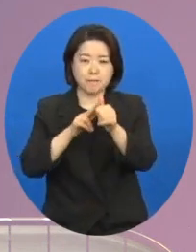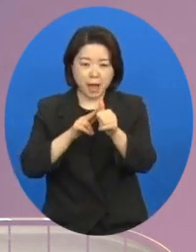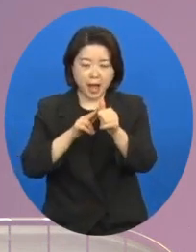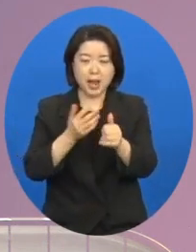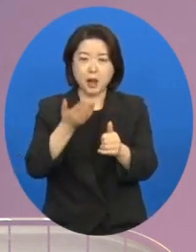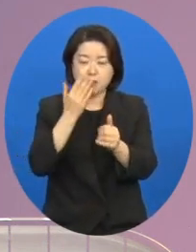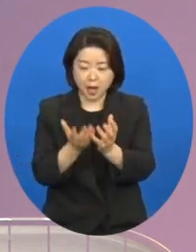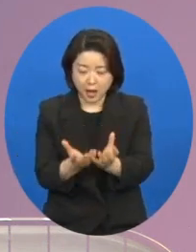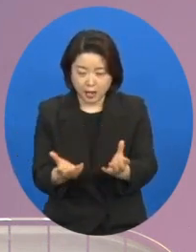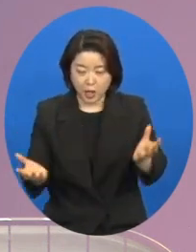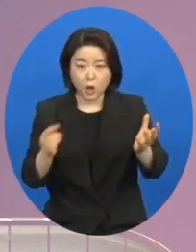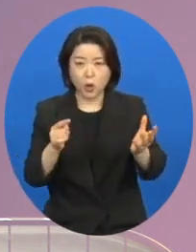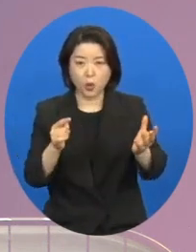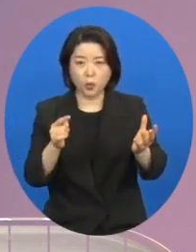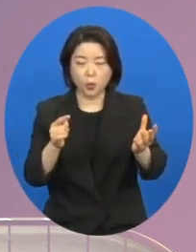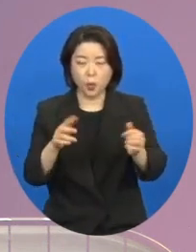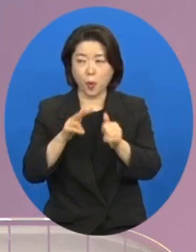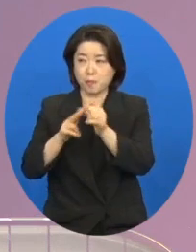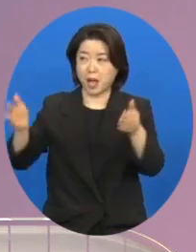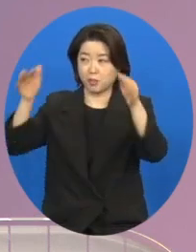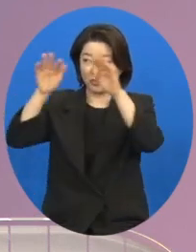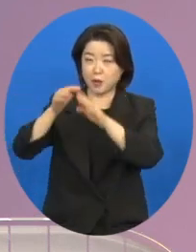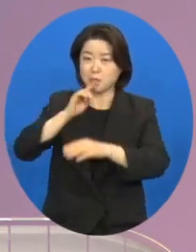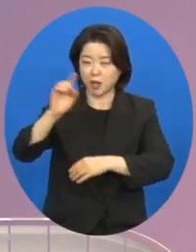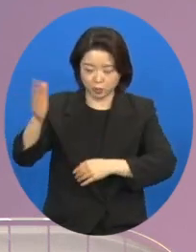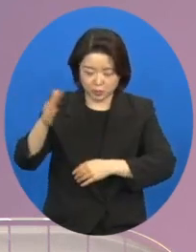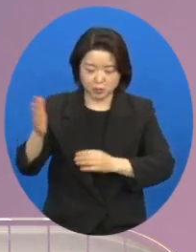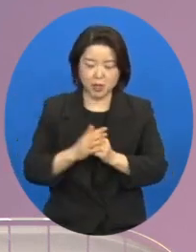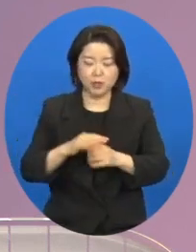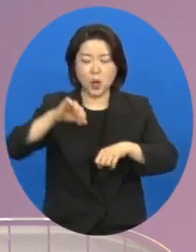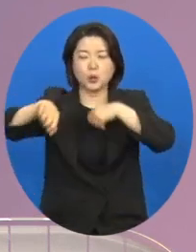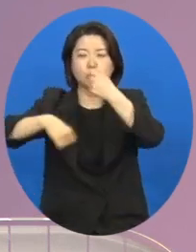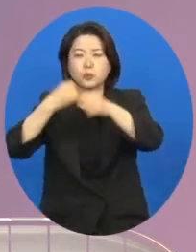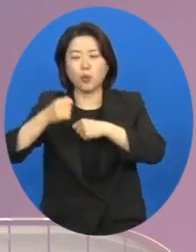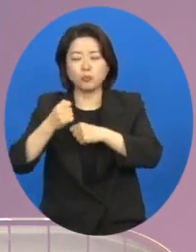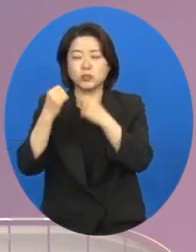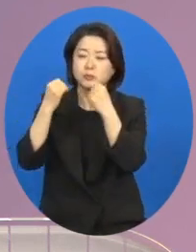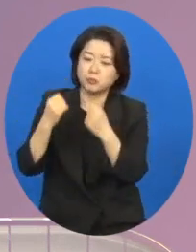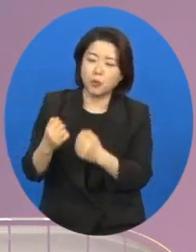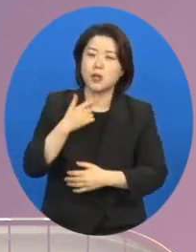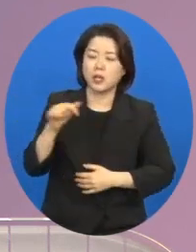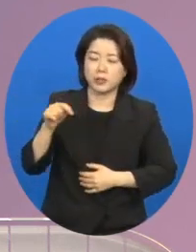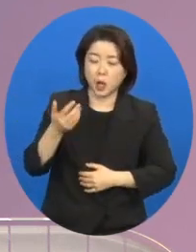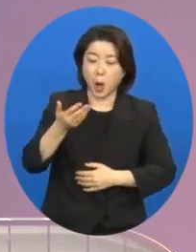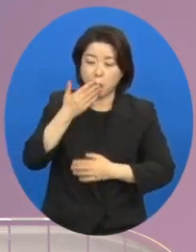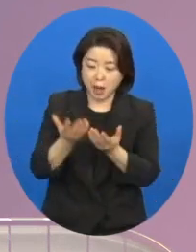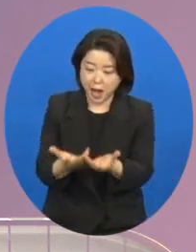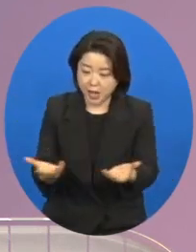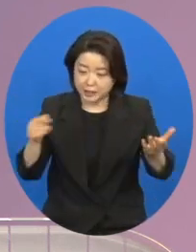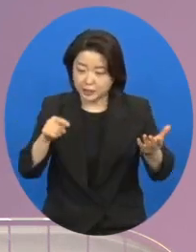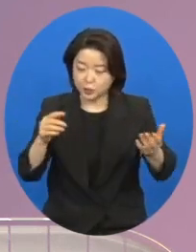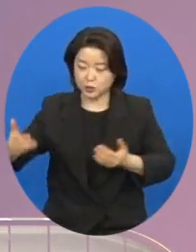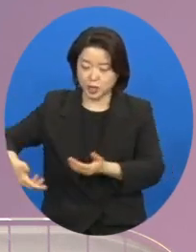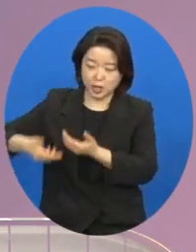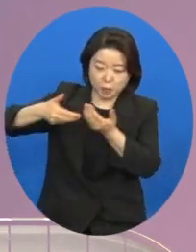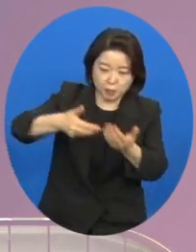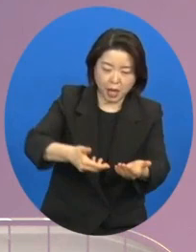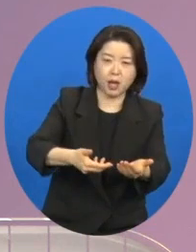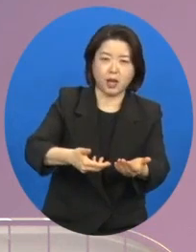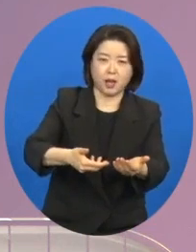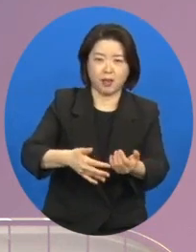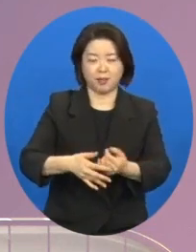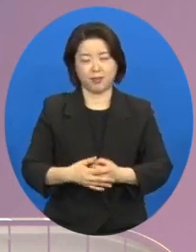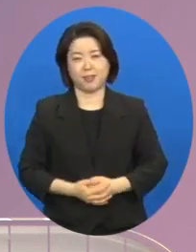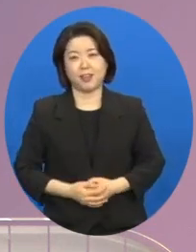없지만 구유라는 표현이 있는 것으로 봤을 때 동물들이 있었던 바로 그곳에서 예수님이 태어나신 것이죠.